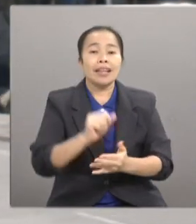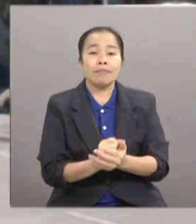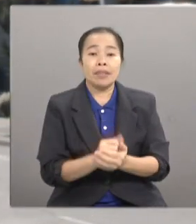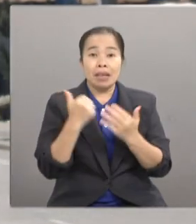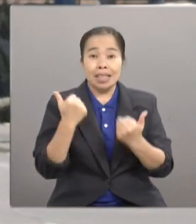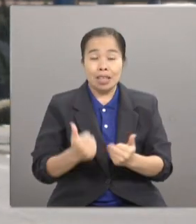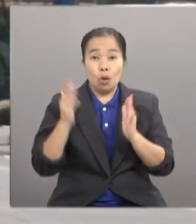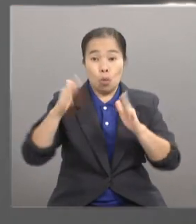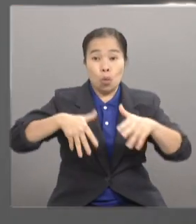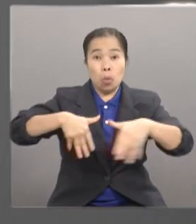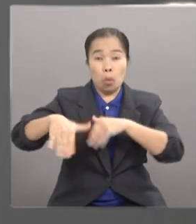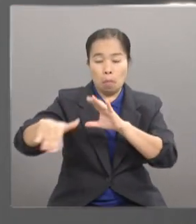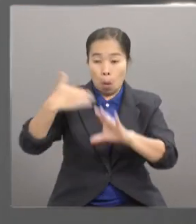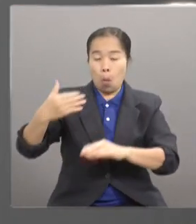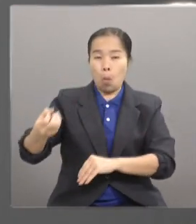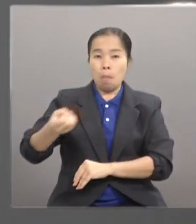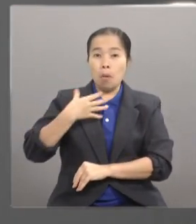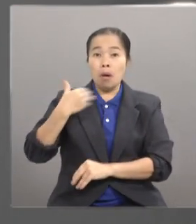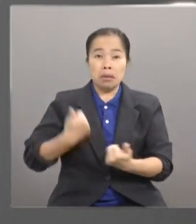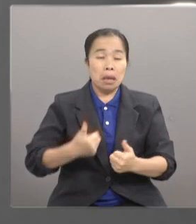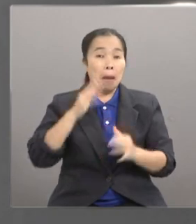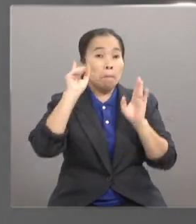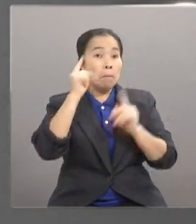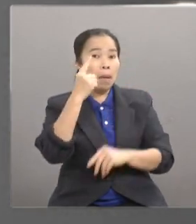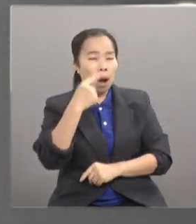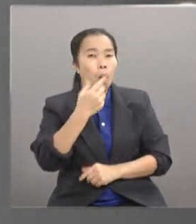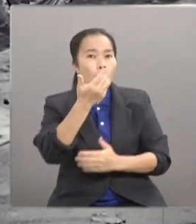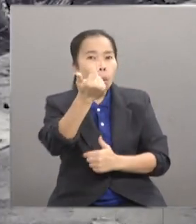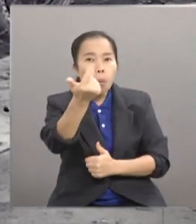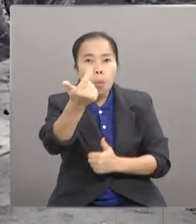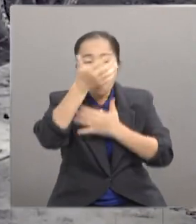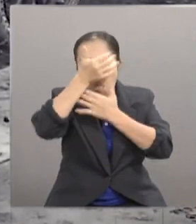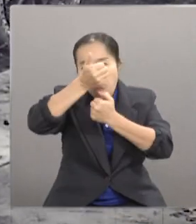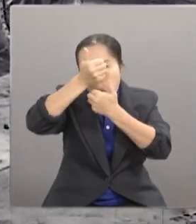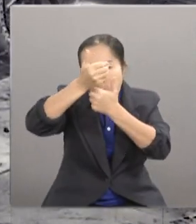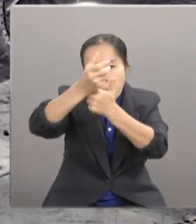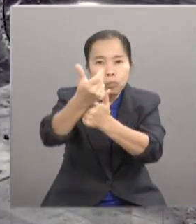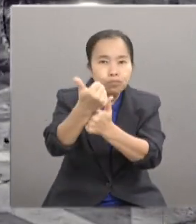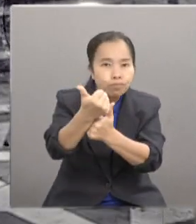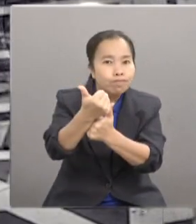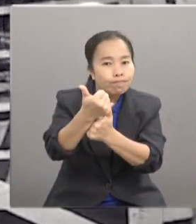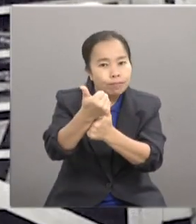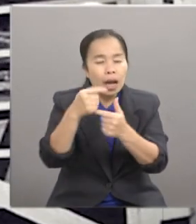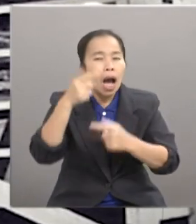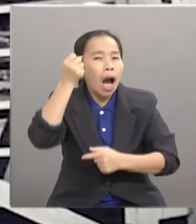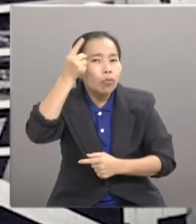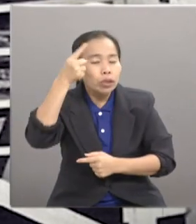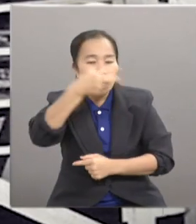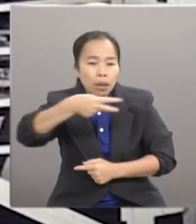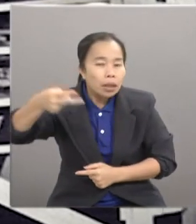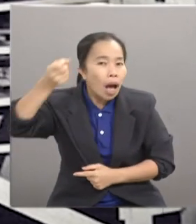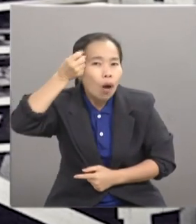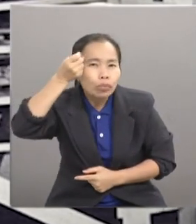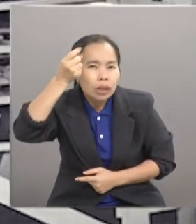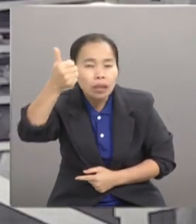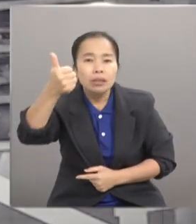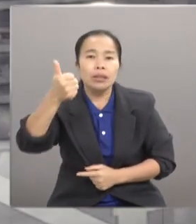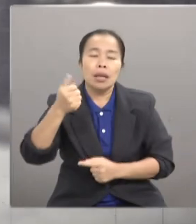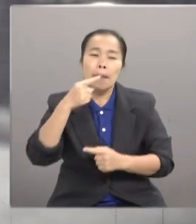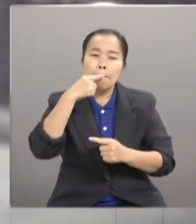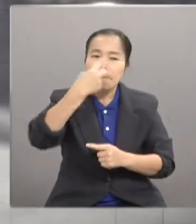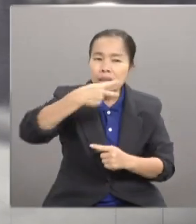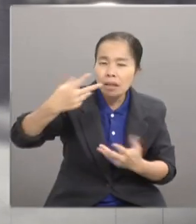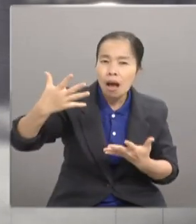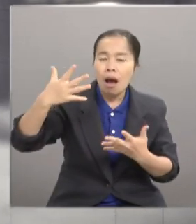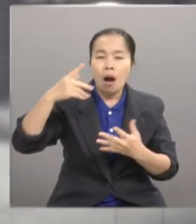ทานนี้ให้ความเห็นว่ารายการ 4 สั่ให่เดินเรื่องได้นาสนใจยอดเหกณสำคัญให้เข้าใจง่ายได้รู้ใสทไม่เคยรู้